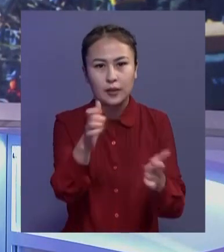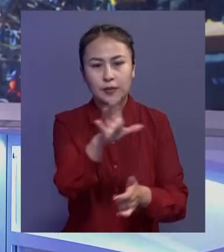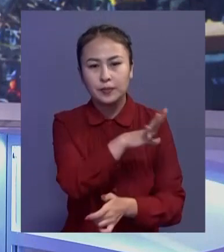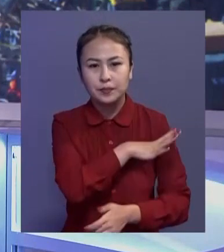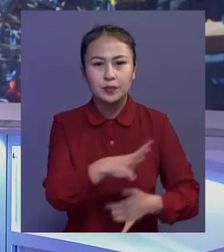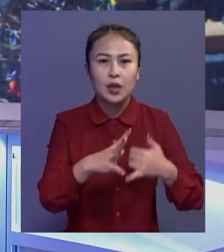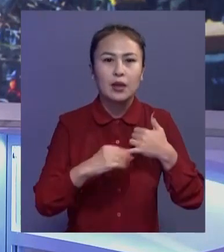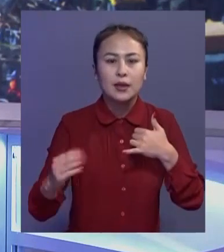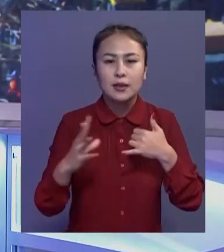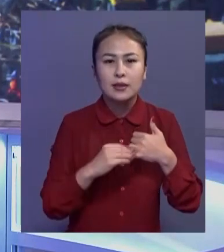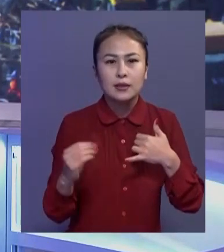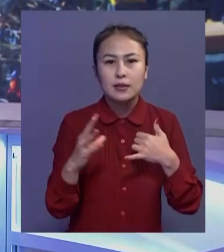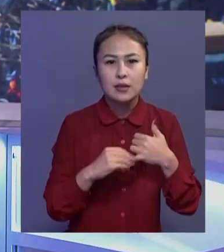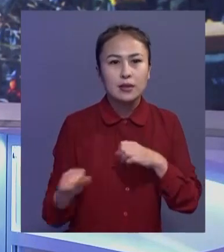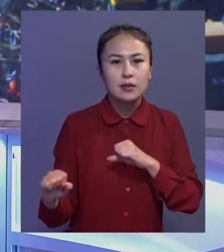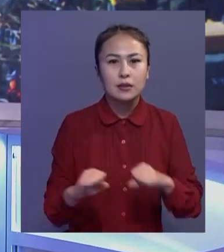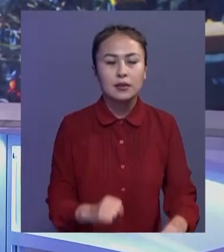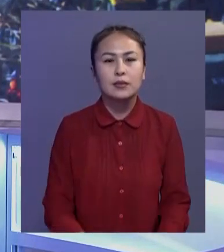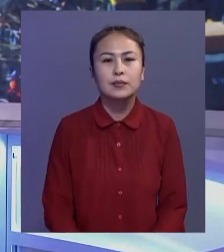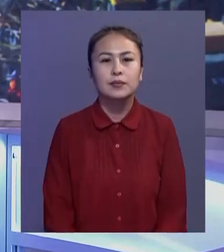жөніндегі агенттігінің өкілдері хабарлайды.